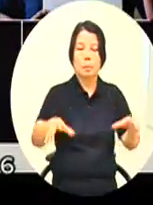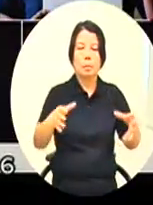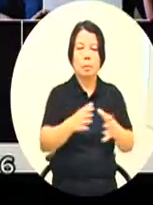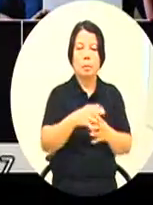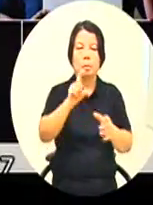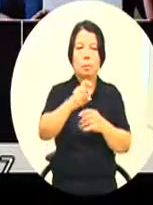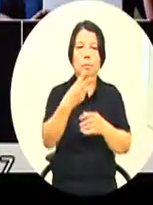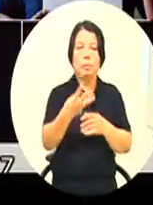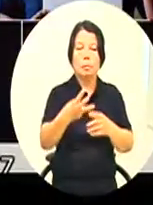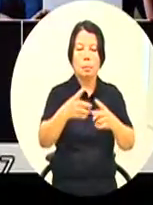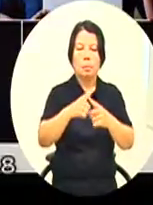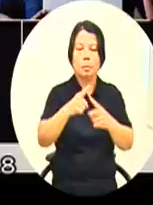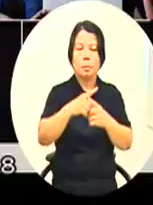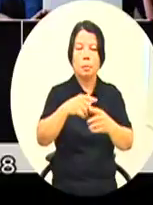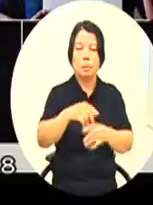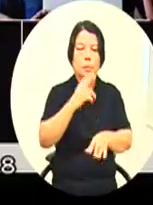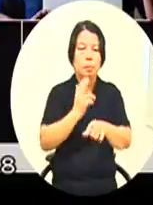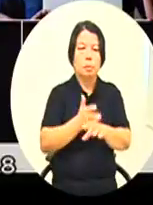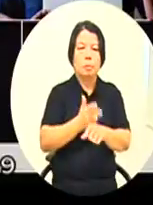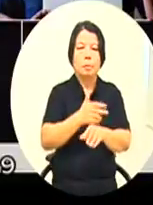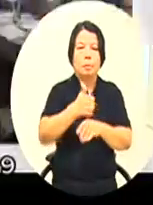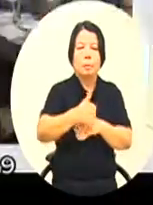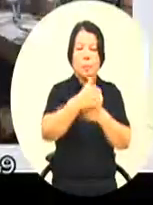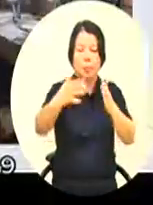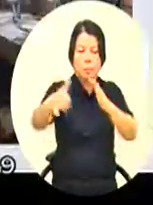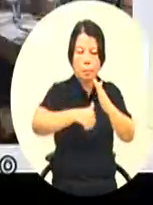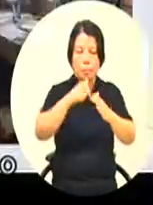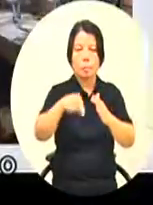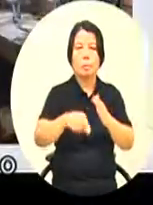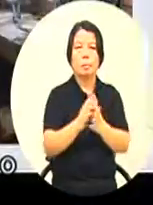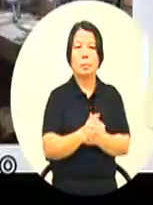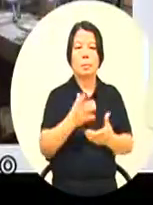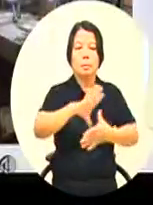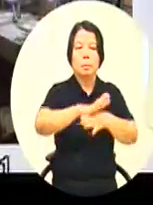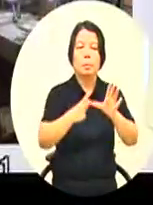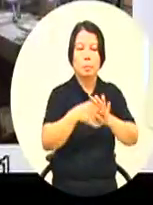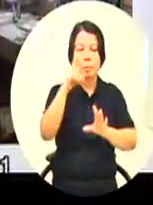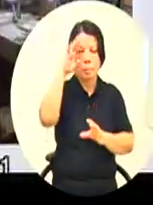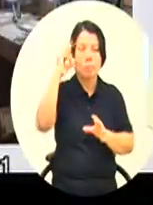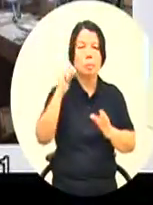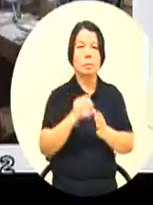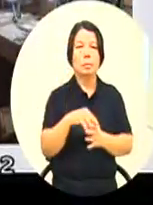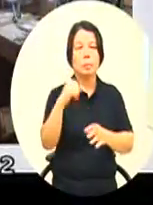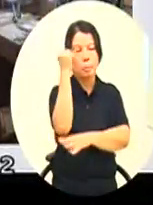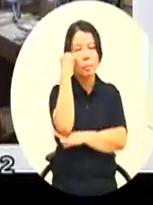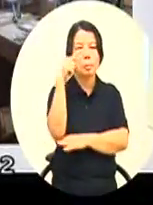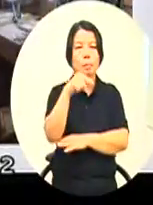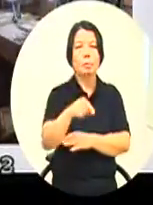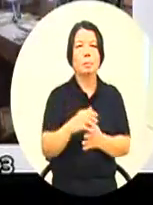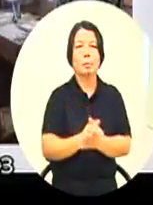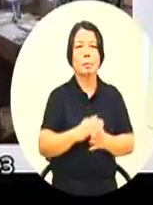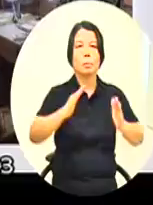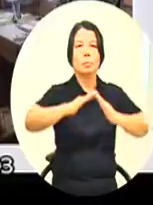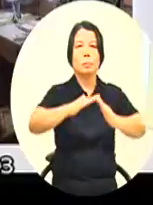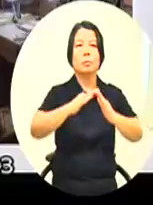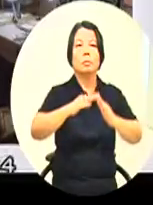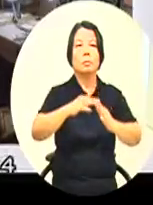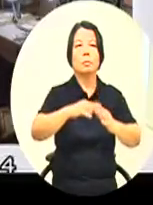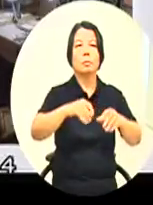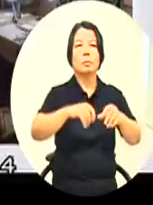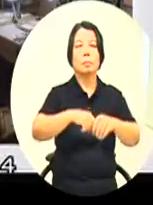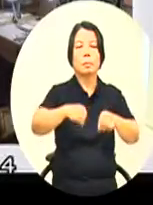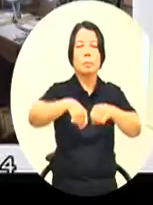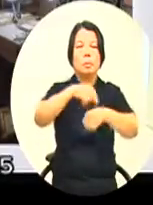驻。那本市的文创设计人才驻市计划，这个驻市计划其实我们也是